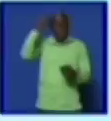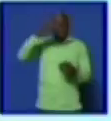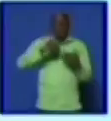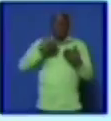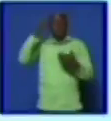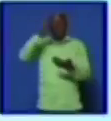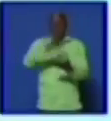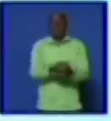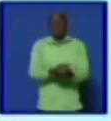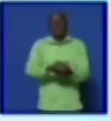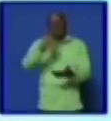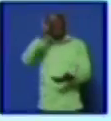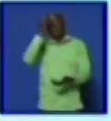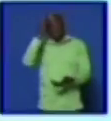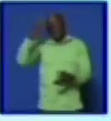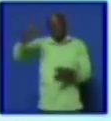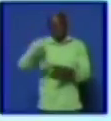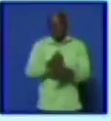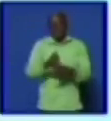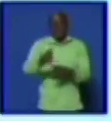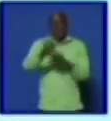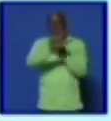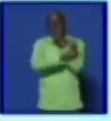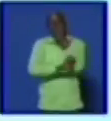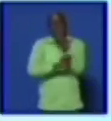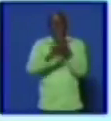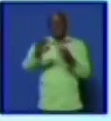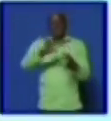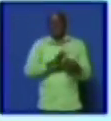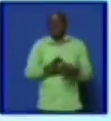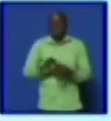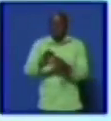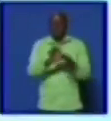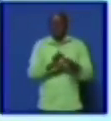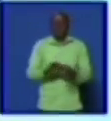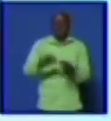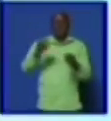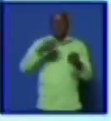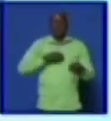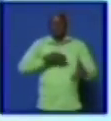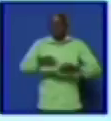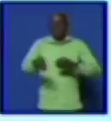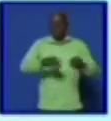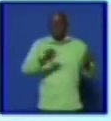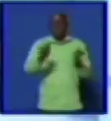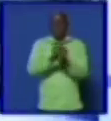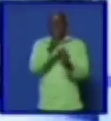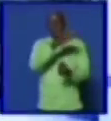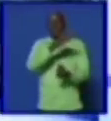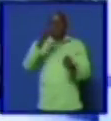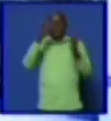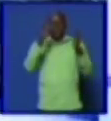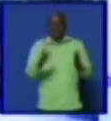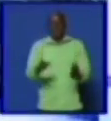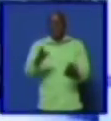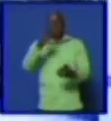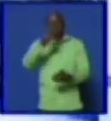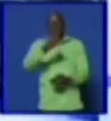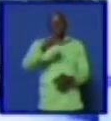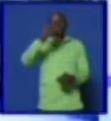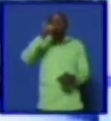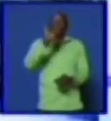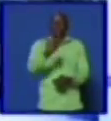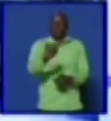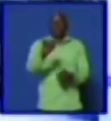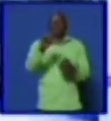l'occasion, le ministre des Affaires étrangères et de la coopération a eu des échanges avec les Burkinabés de New York. Nous suivons